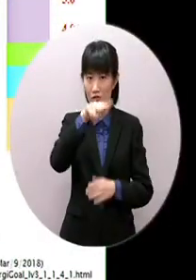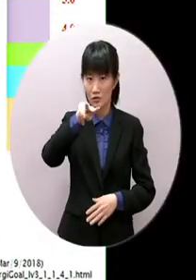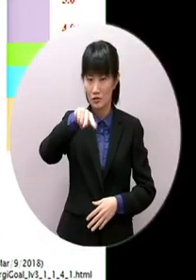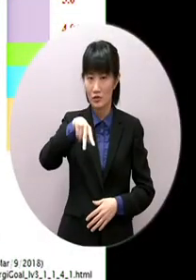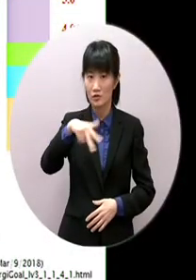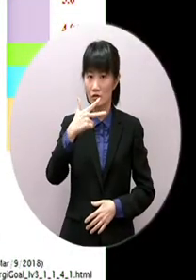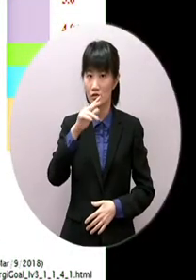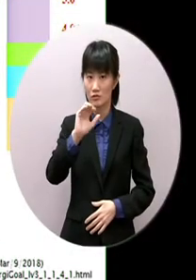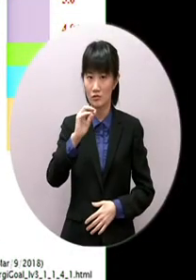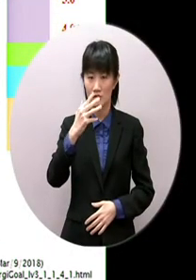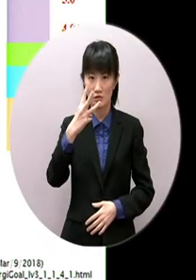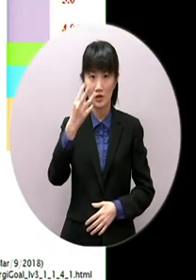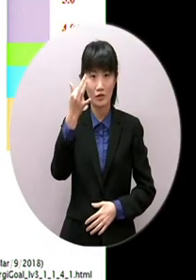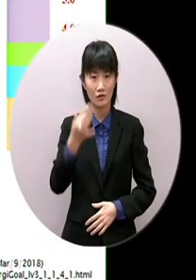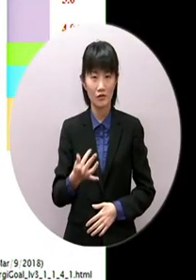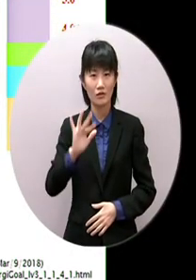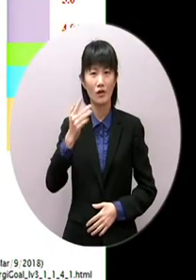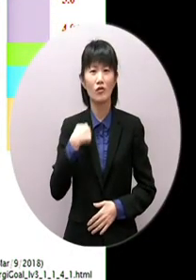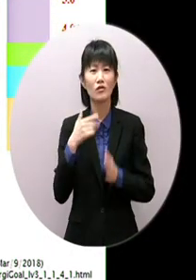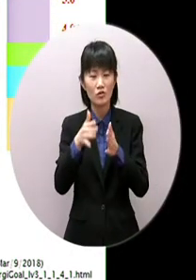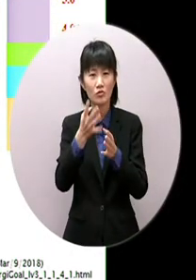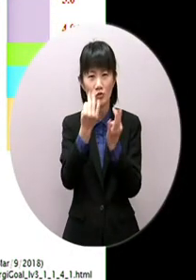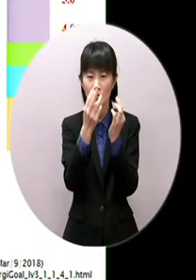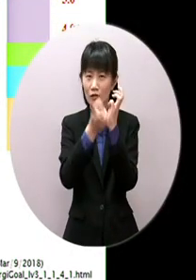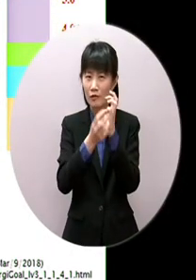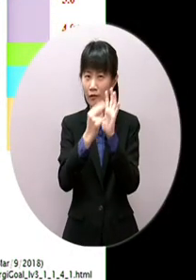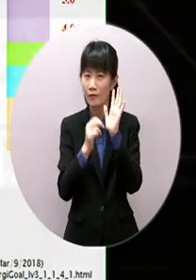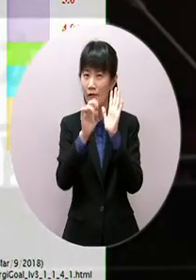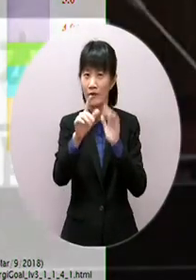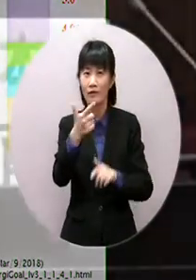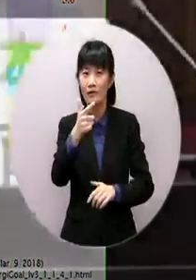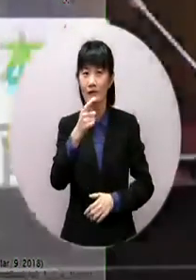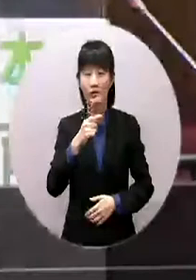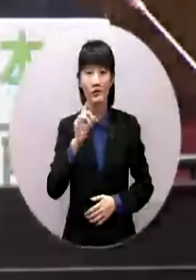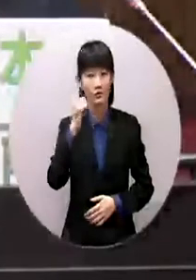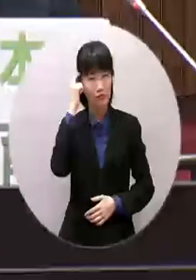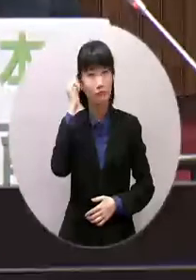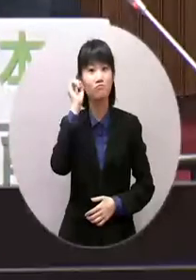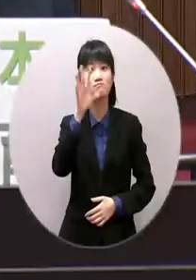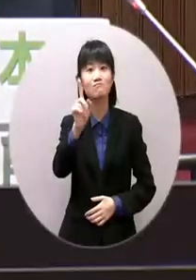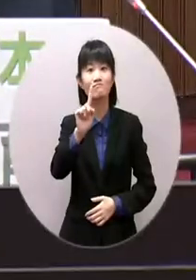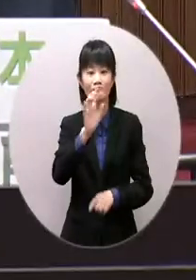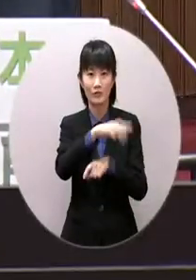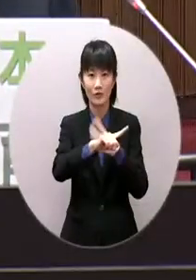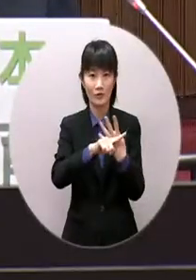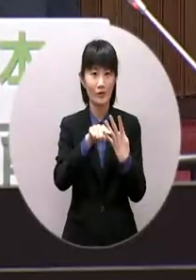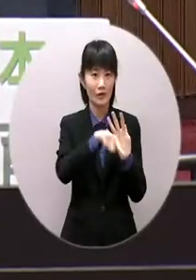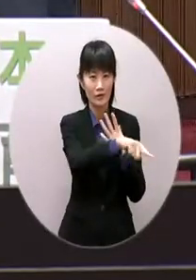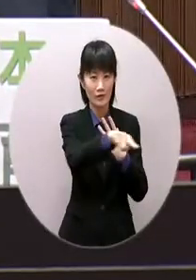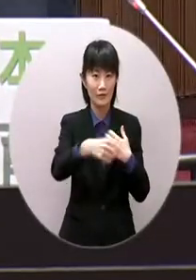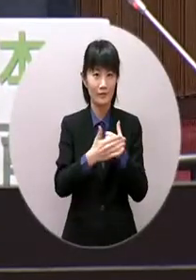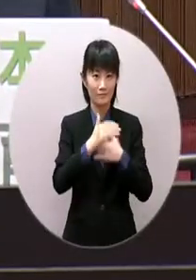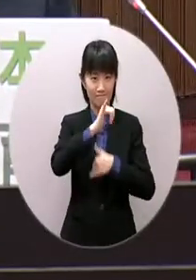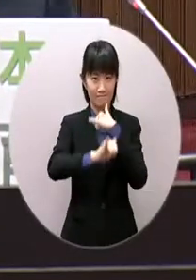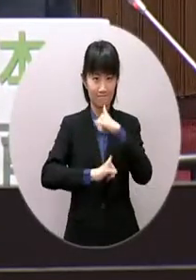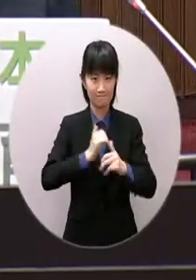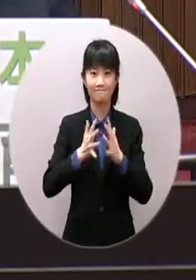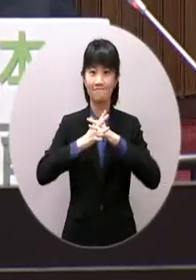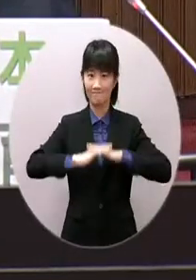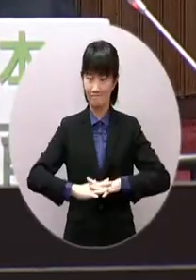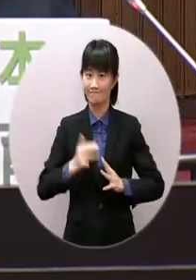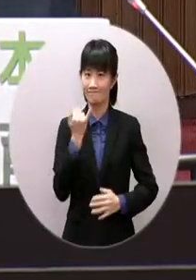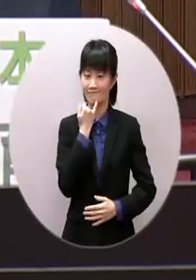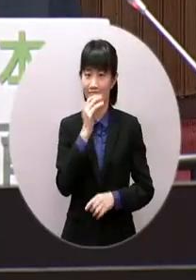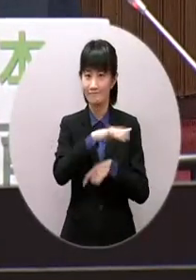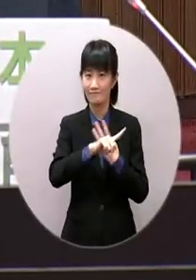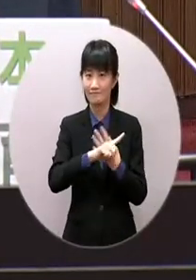1兆2793亿。我今天不是要跟你讲数据，我今天只是要告诉您，农业是一个稳定的力量。这个稳定的力量除了提